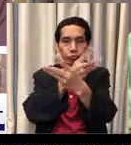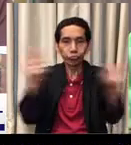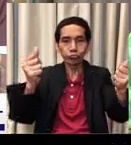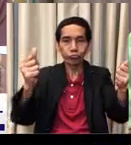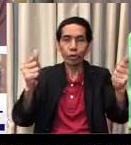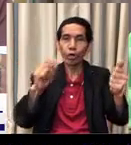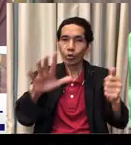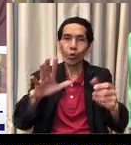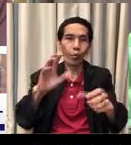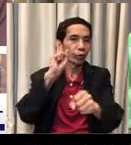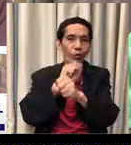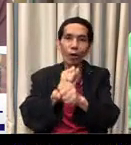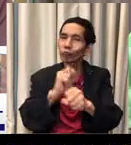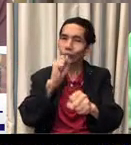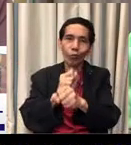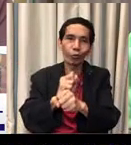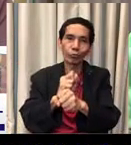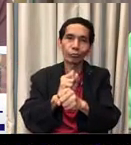pinaghirapan mo.